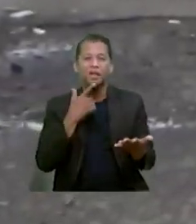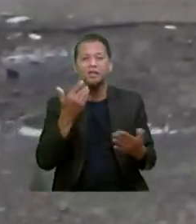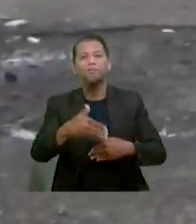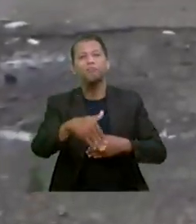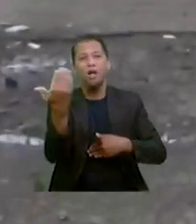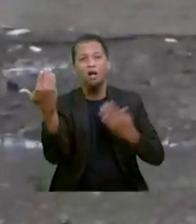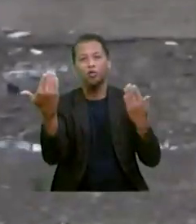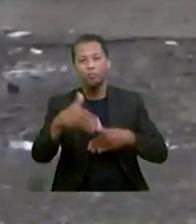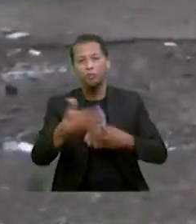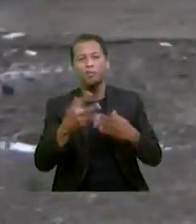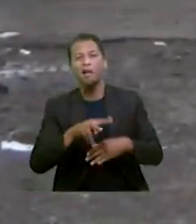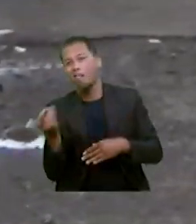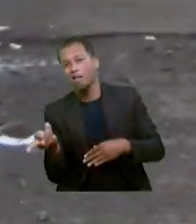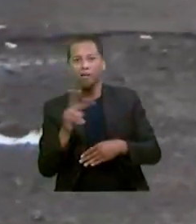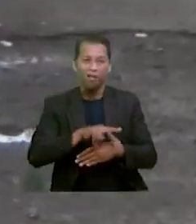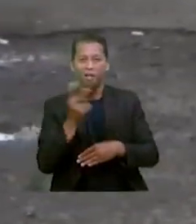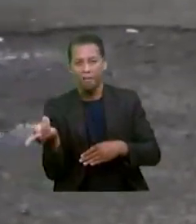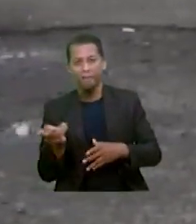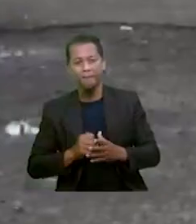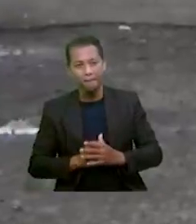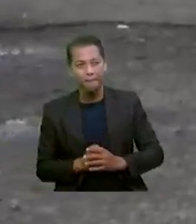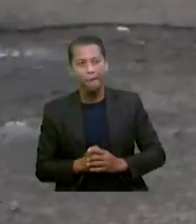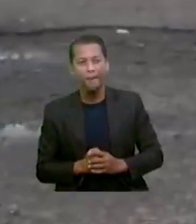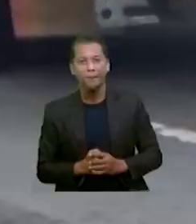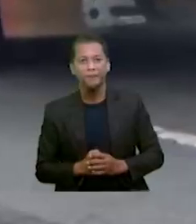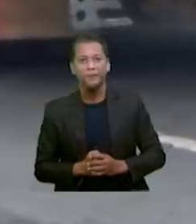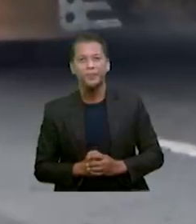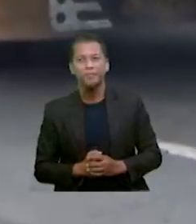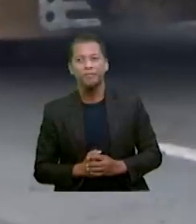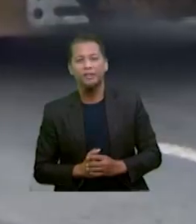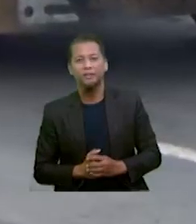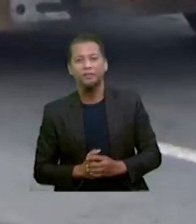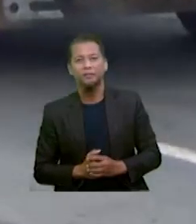Dari Bandung, Jawa Barat dan Jombang, Jawa Timur, tim kontributor iNews melaporkan.